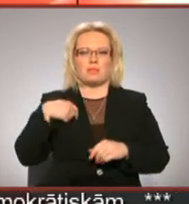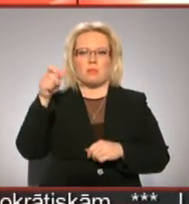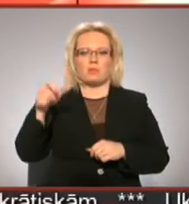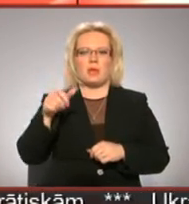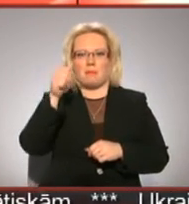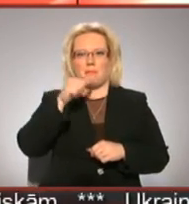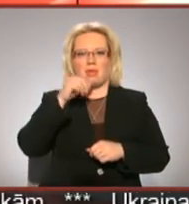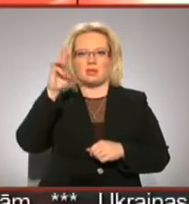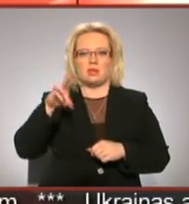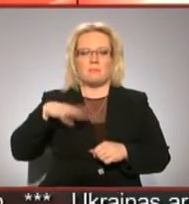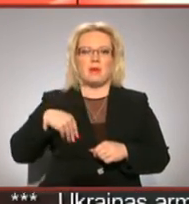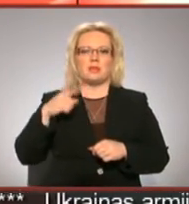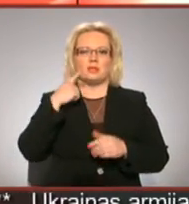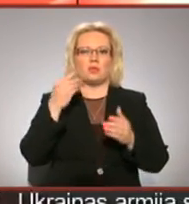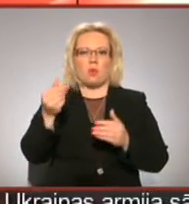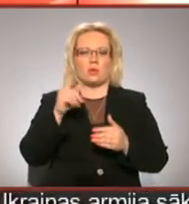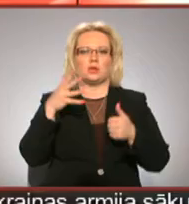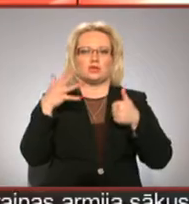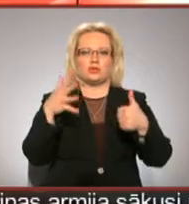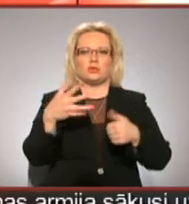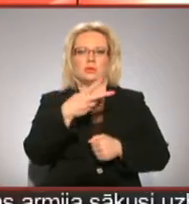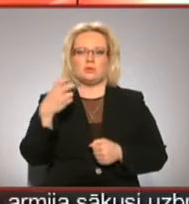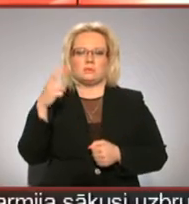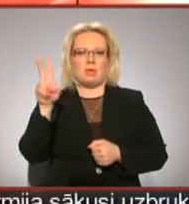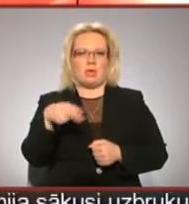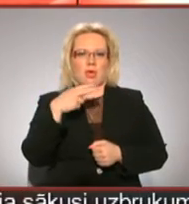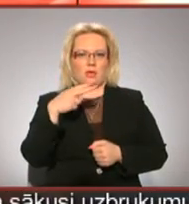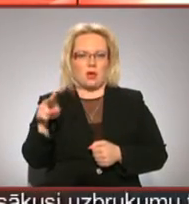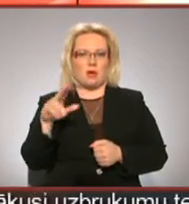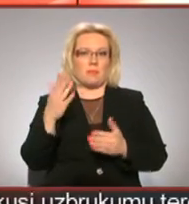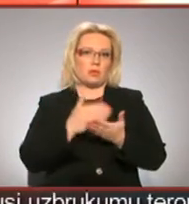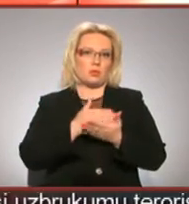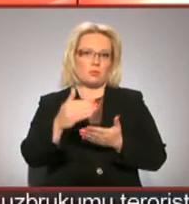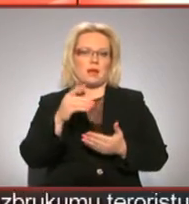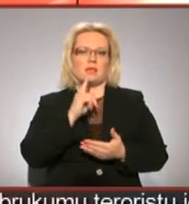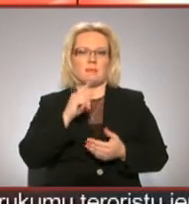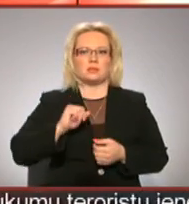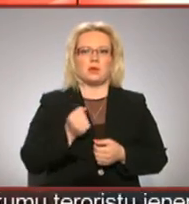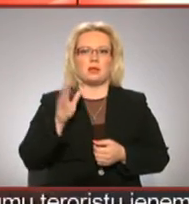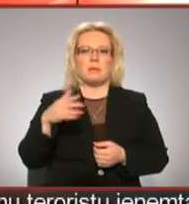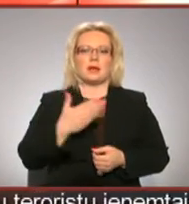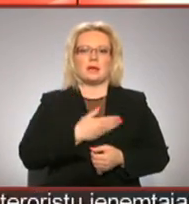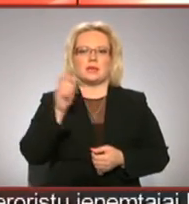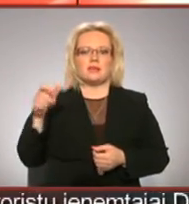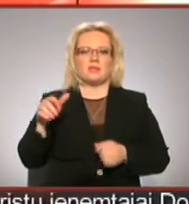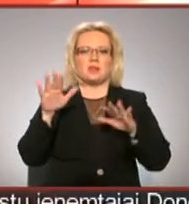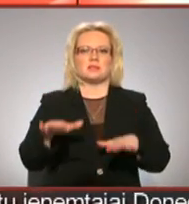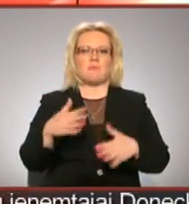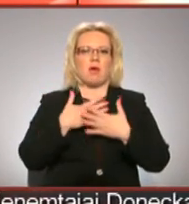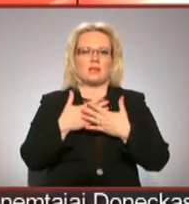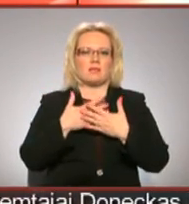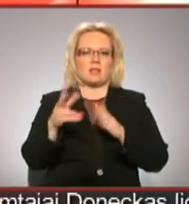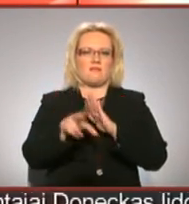deputāta mēneša alga pēc nodokļu nomaksas ir 6200 eiro. Bet turpinājumā gan Liepājas kolēģi par iedzīvotāju